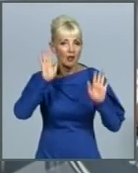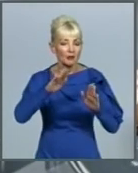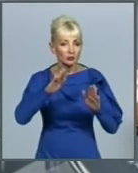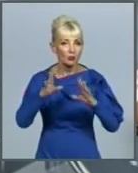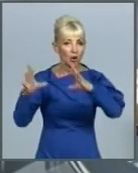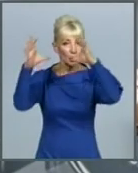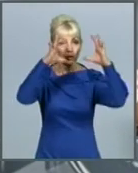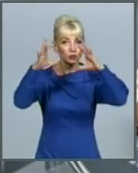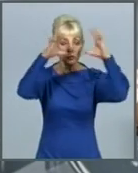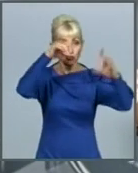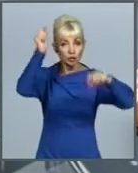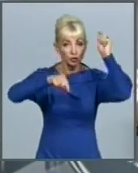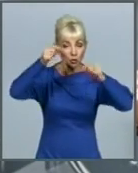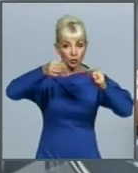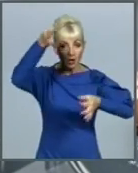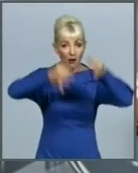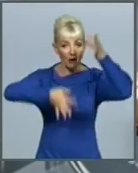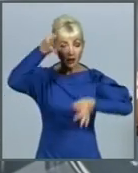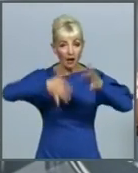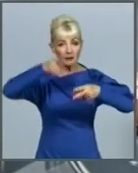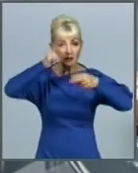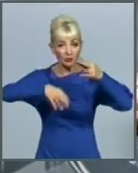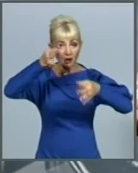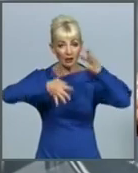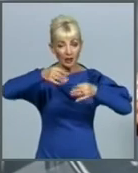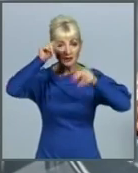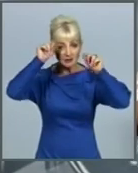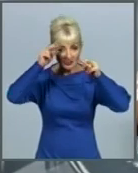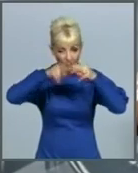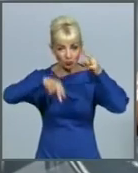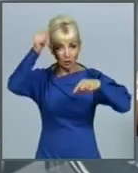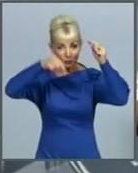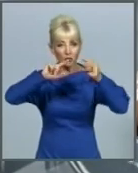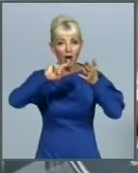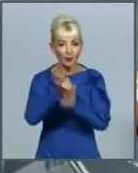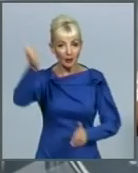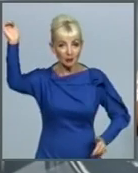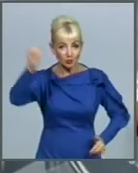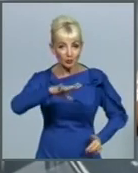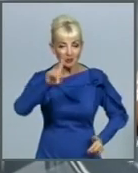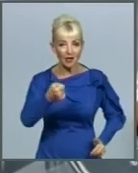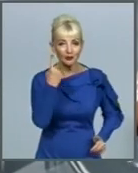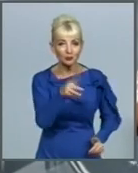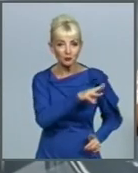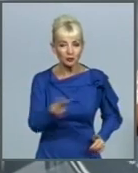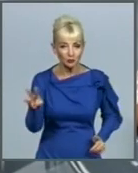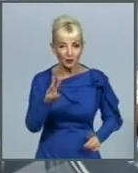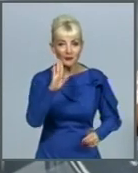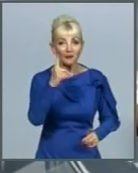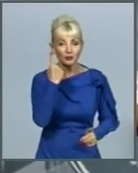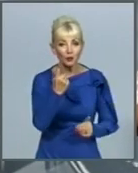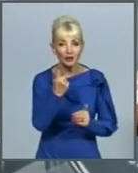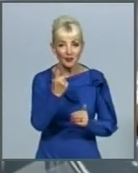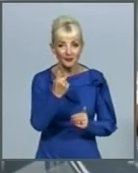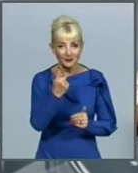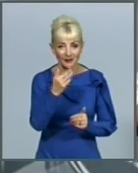тучи, пошел дождь, пошел град, закончился дождь, опять вышло солнце. Это все за одну минуту в одной серии. У нас было действительно